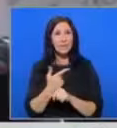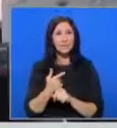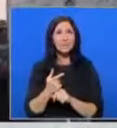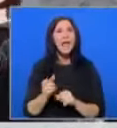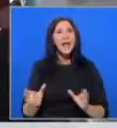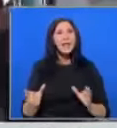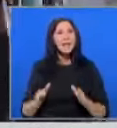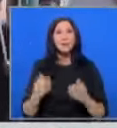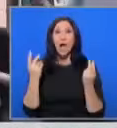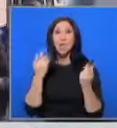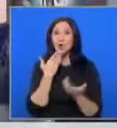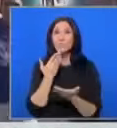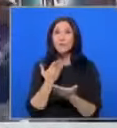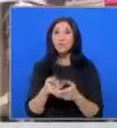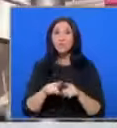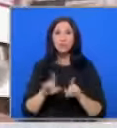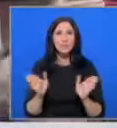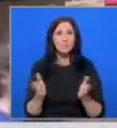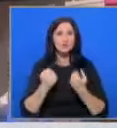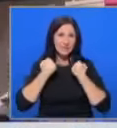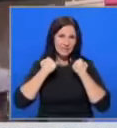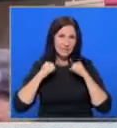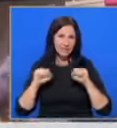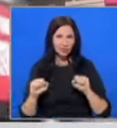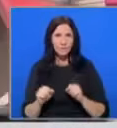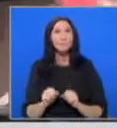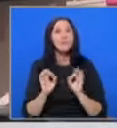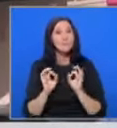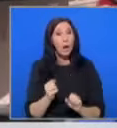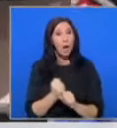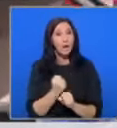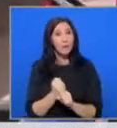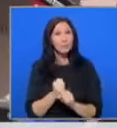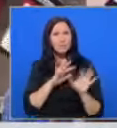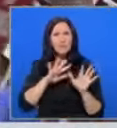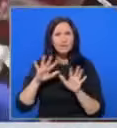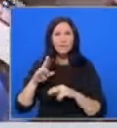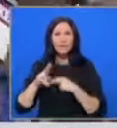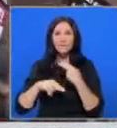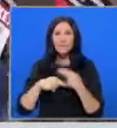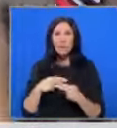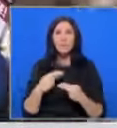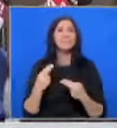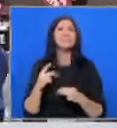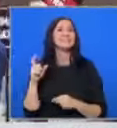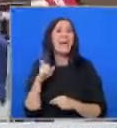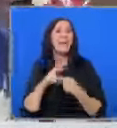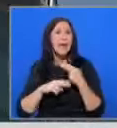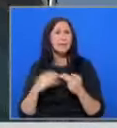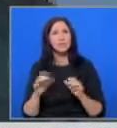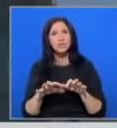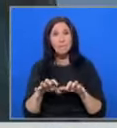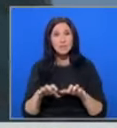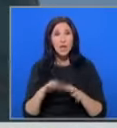на актьорите обяви, че също започва стачни действия. Така работата по десетки филми и сериали беше замразена,